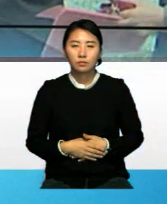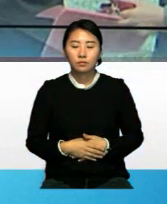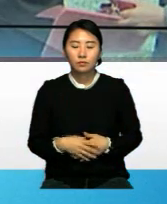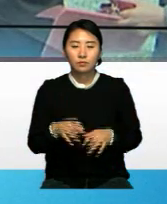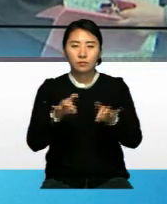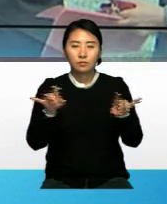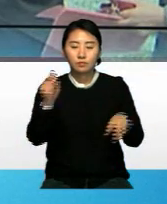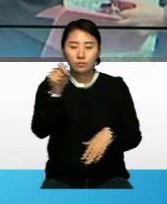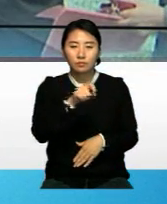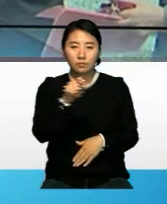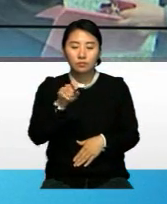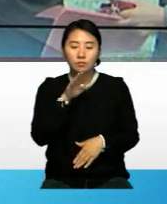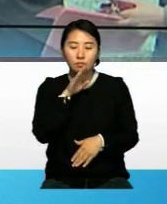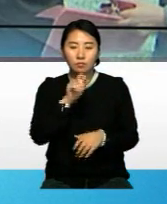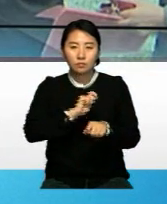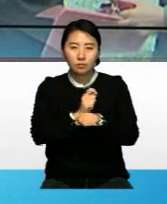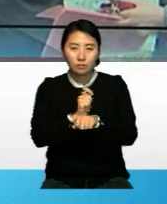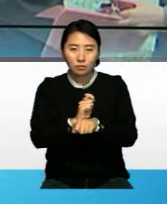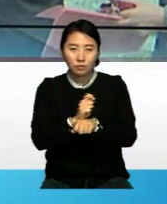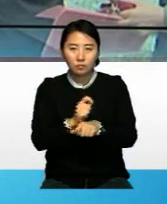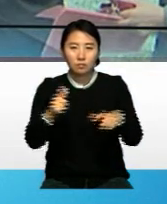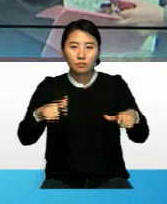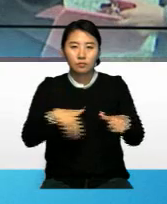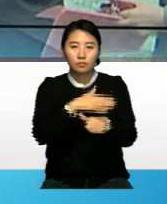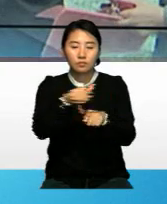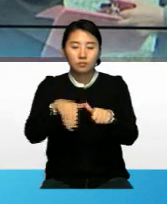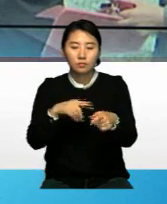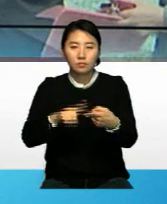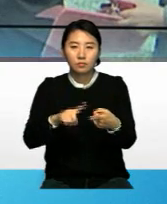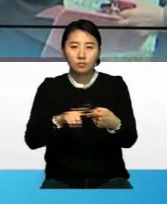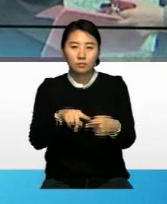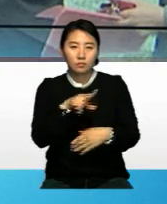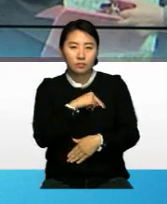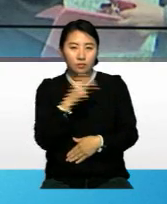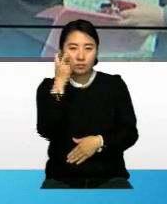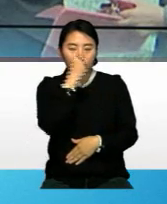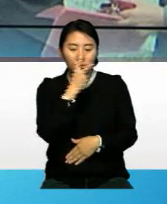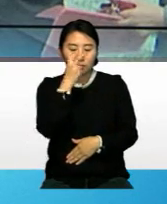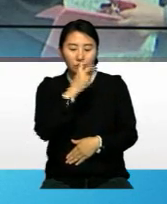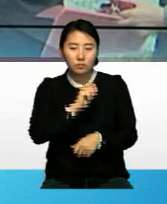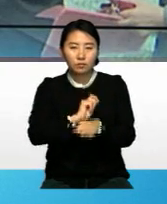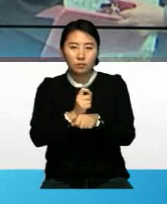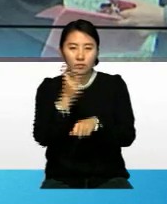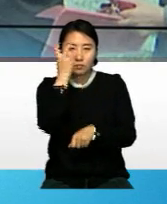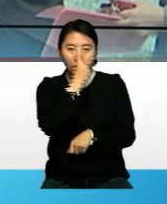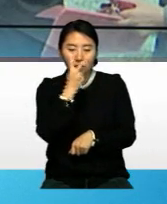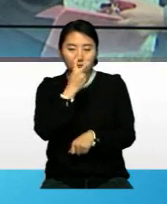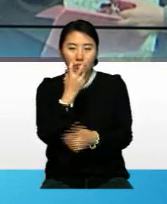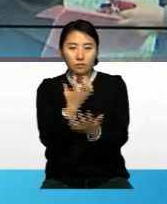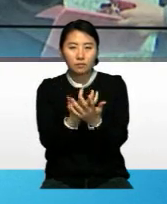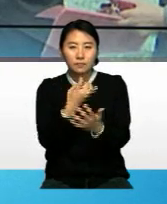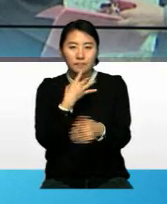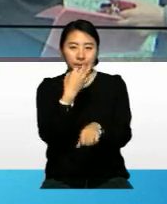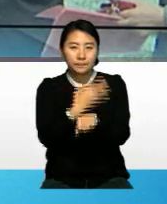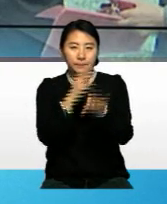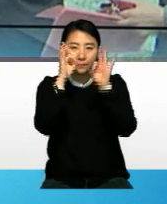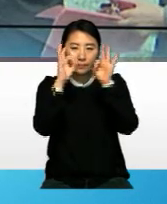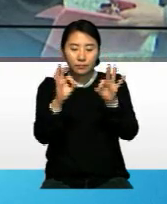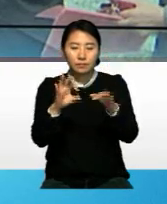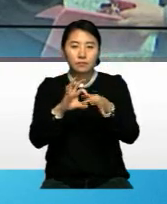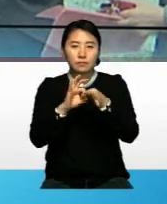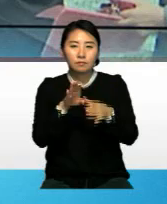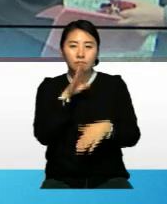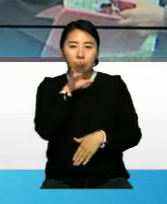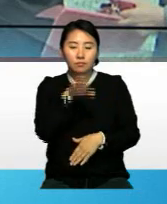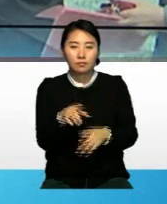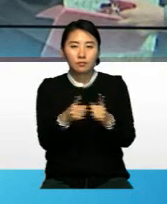각 지자체 행정과 지역 현안에 대해 의회에서 점검하는 행정사무감사. 자료만 검토하는 게 아니라 의원들이 관련